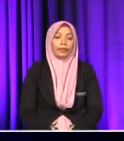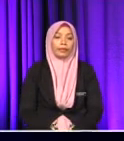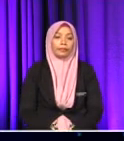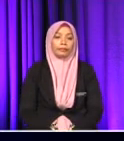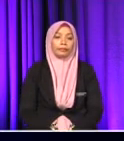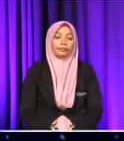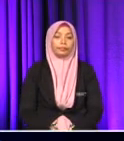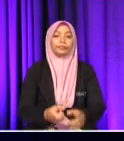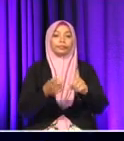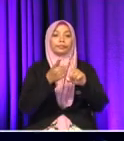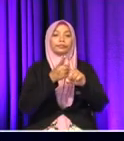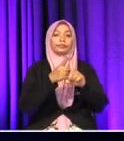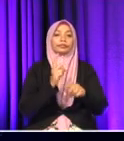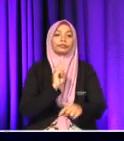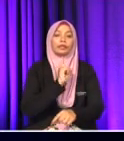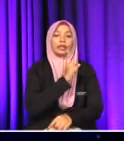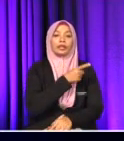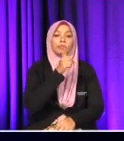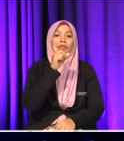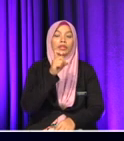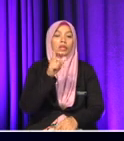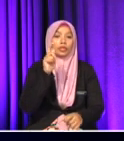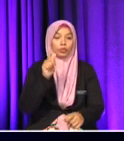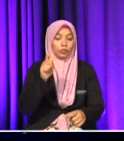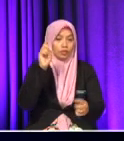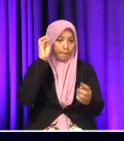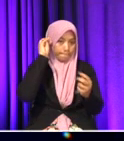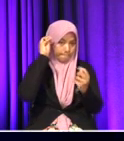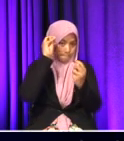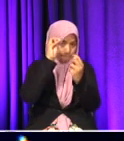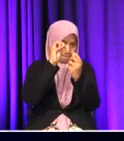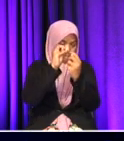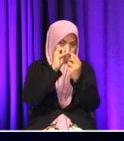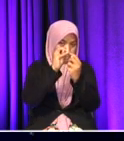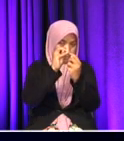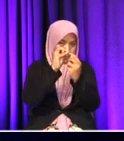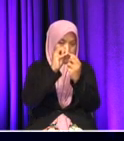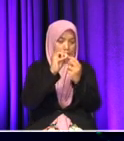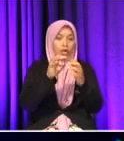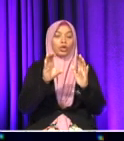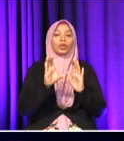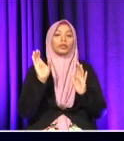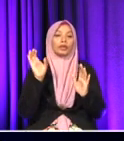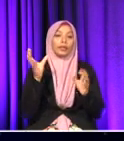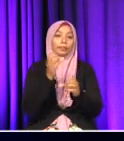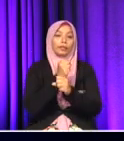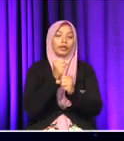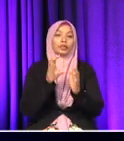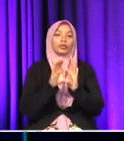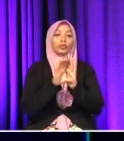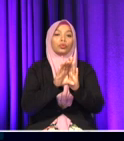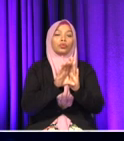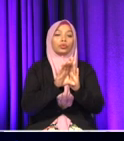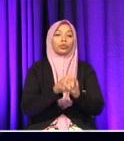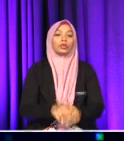yang pertama kita perlu Tentukan matlamaid yang kedua Dapatkah contoh-contoh yang ketiga sebuah inspirasi